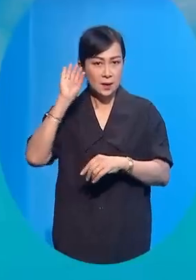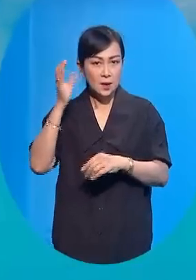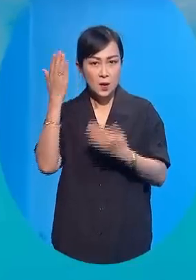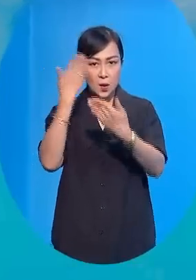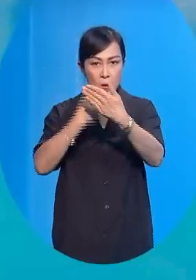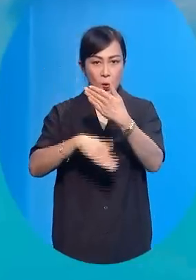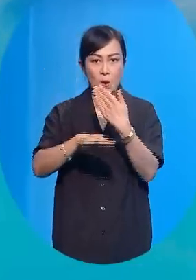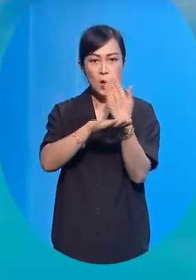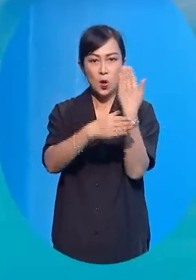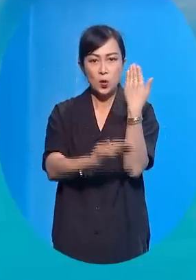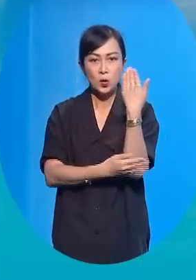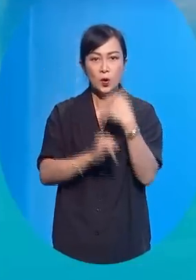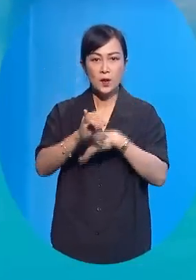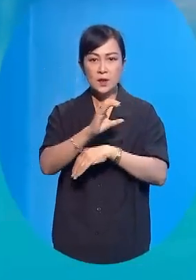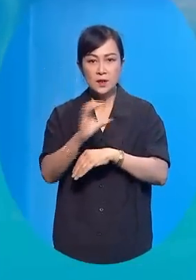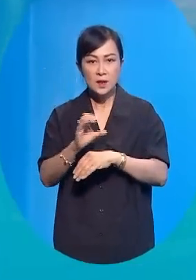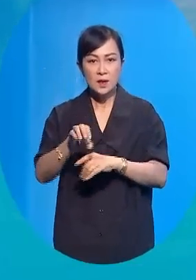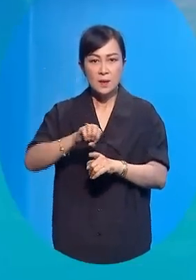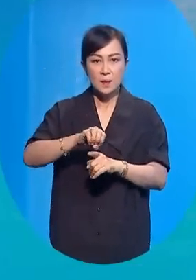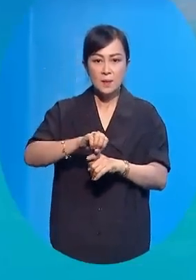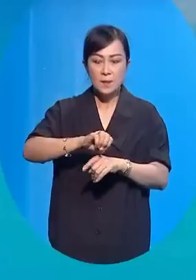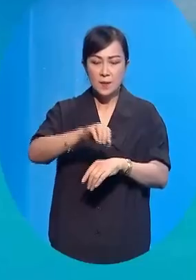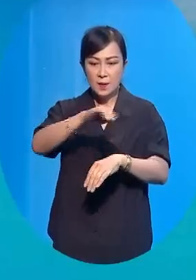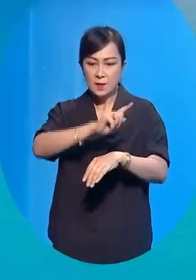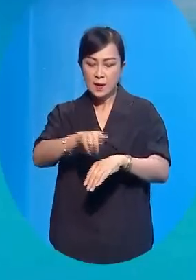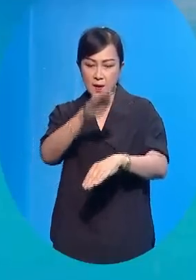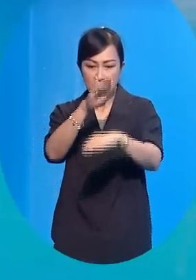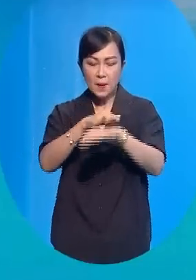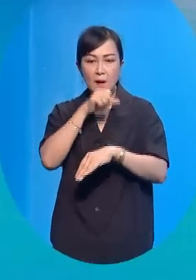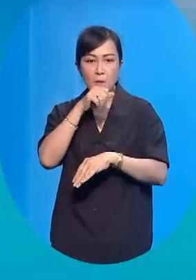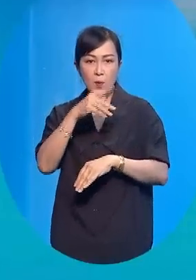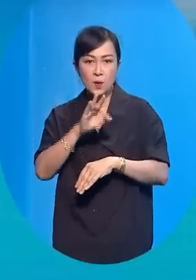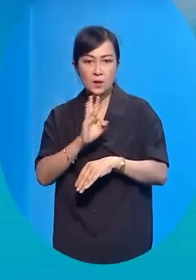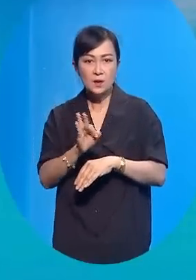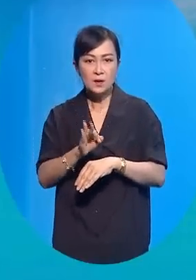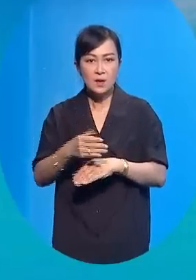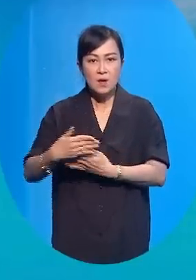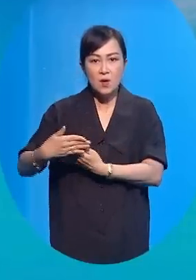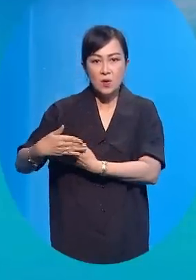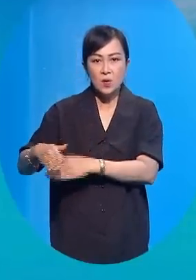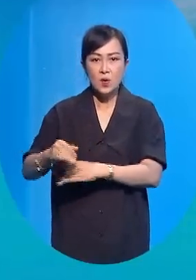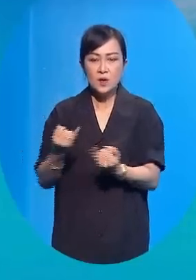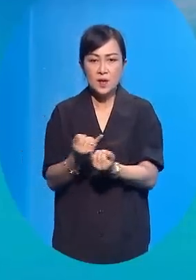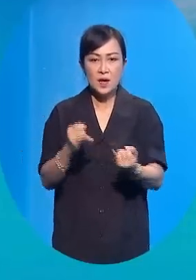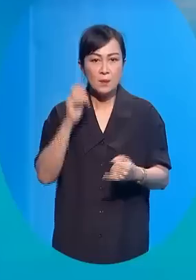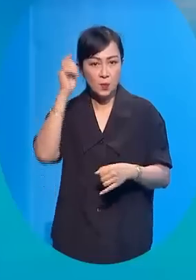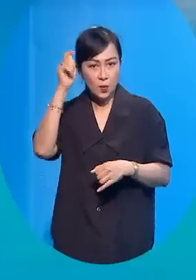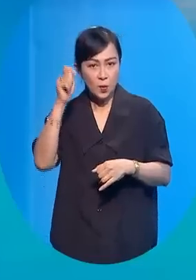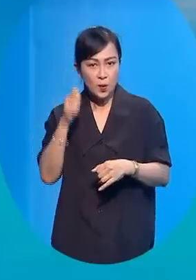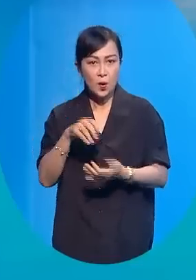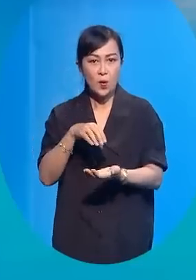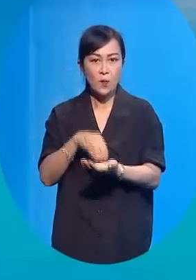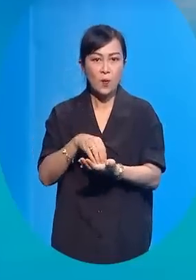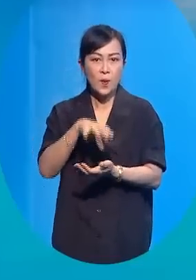vào đêm qua tòa hình sự quốc tế ICC đã Phát lệnh bắt Tổng thống Nga Putin với cáo buộc trục xuất bất hợp pháp trẻ em Ukraina